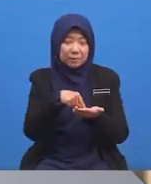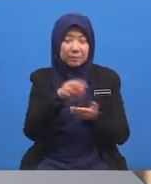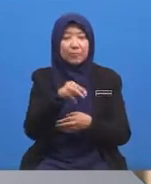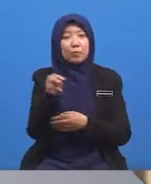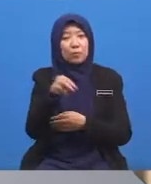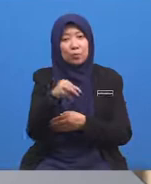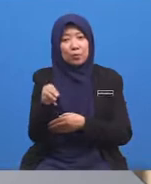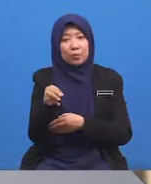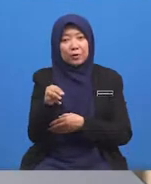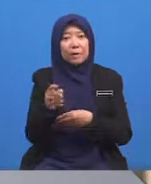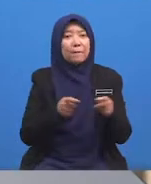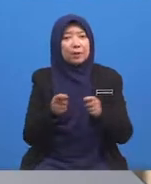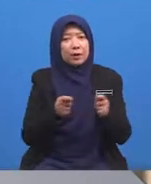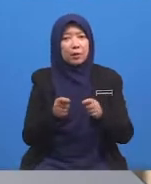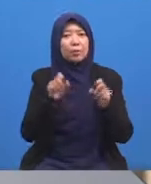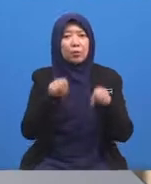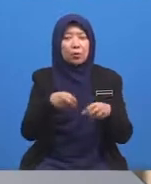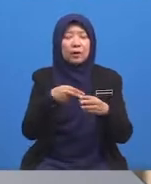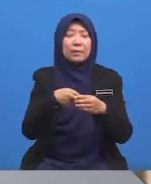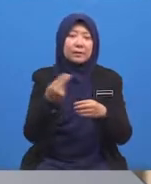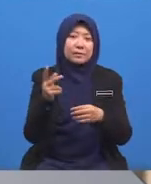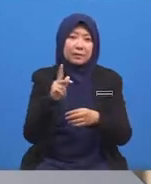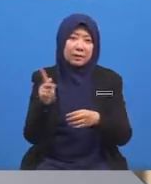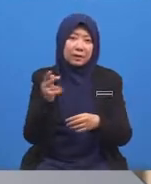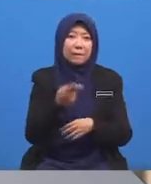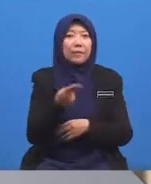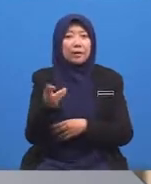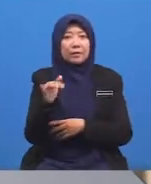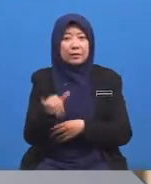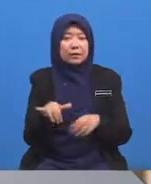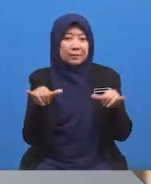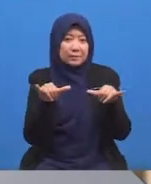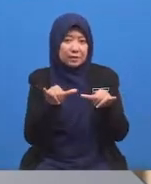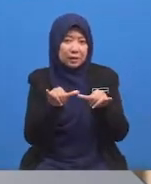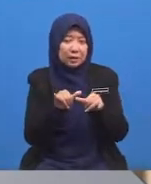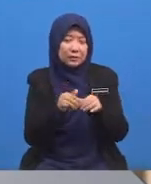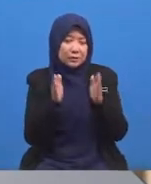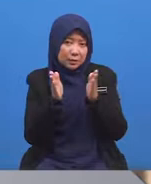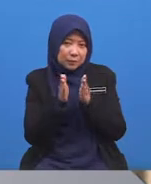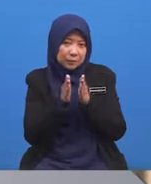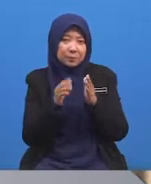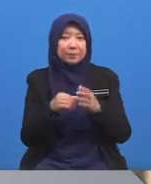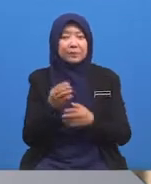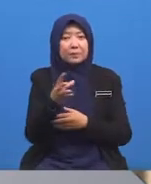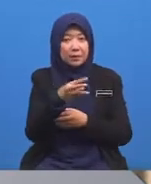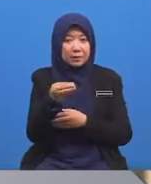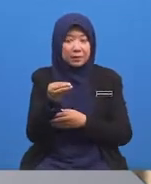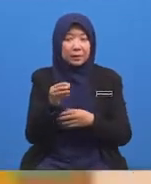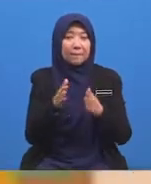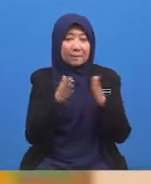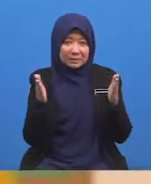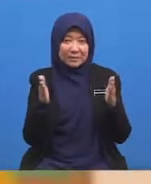murid-murid, menganyak boleh mengasingkan bahan yang bersaiz halus dan bahan yang bersaiz